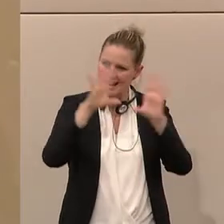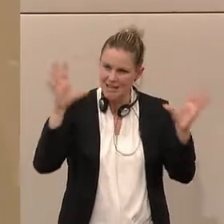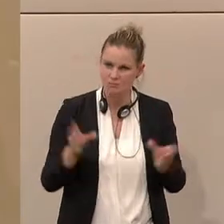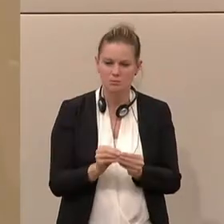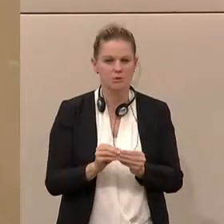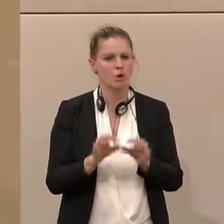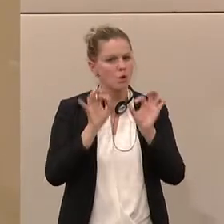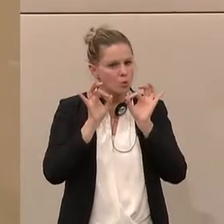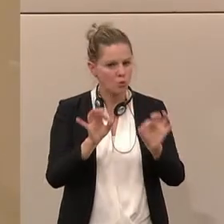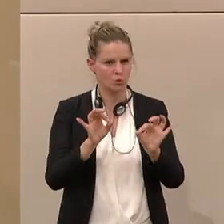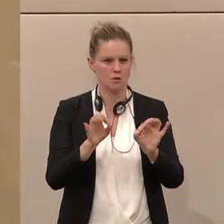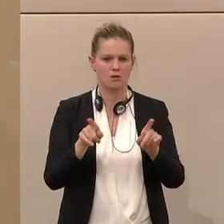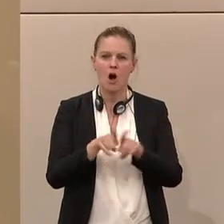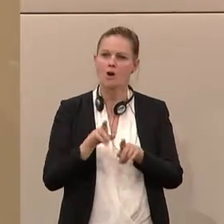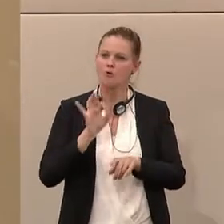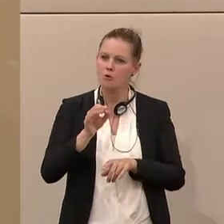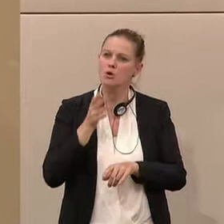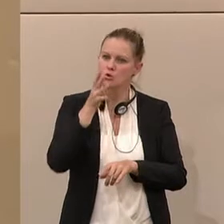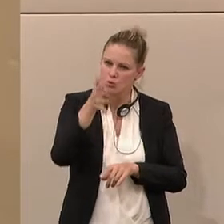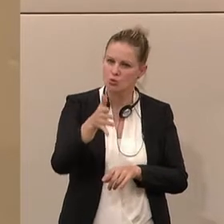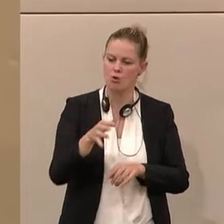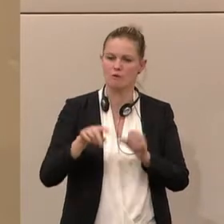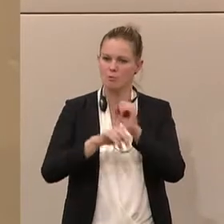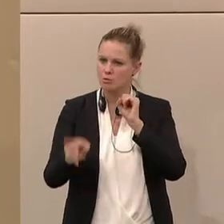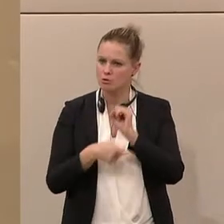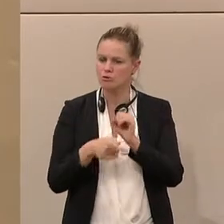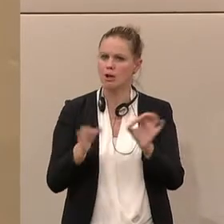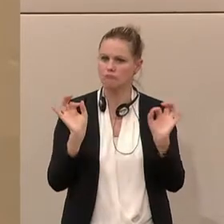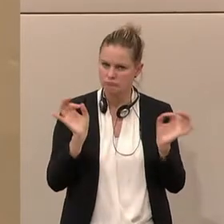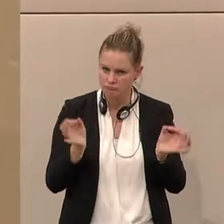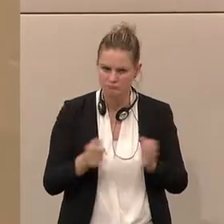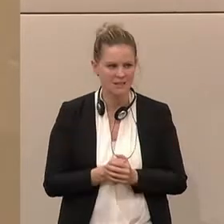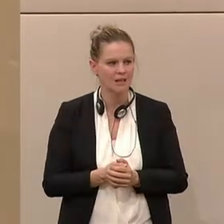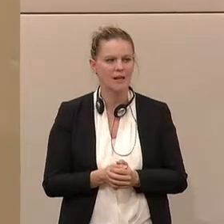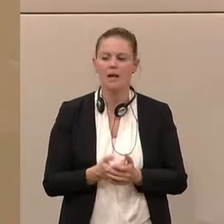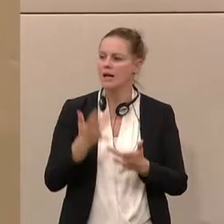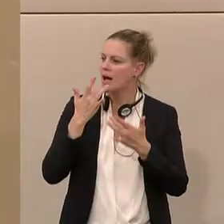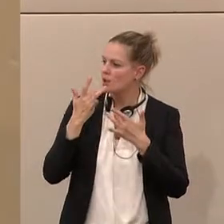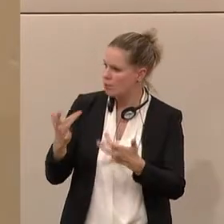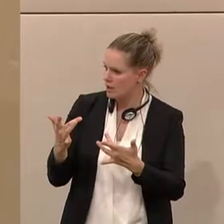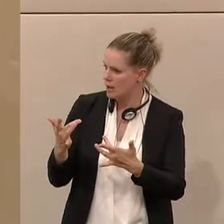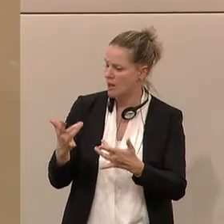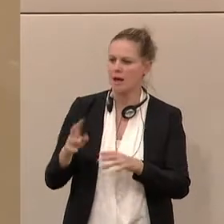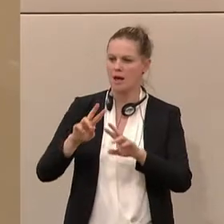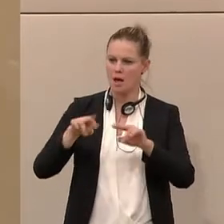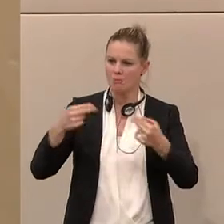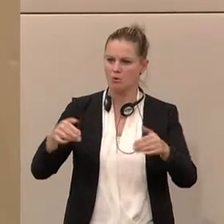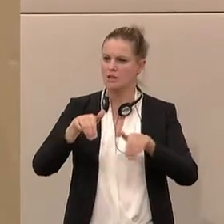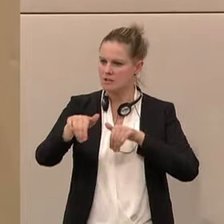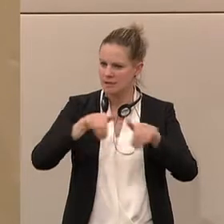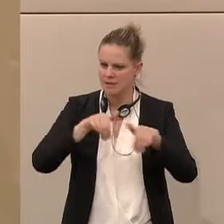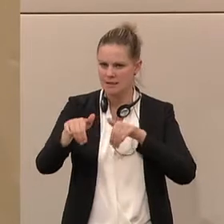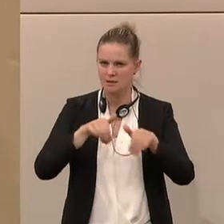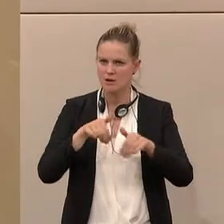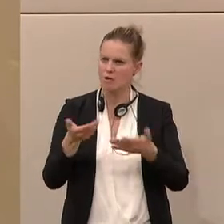ist ein zukunftsweisendes Budget. Gratuliere dir, Herr Bundesminister, für das gute Verhandeln, für dieses Plus für den